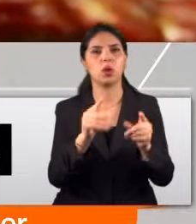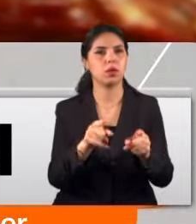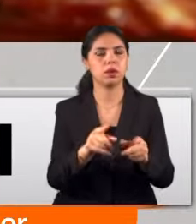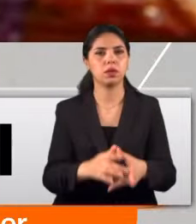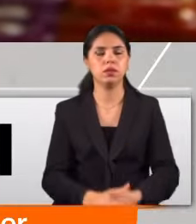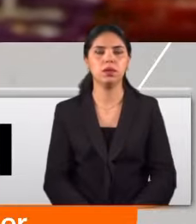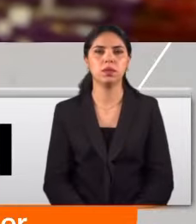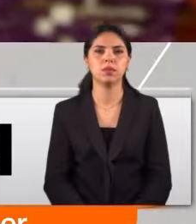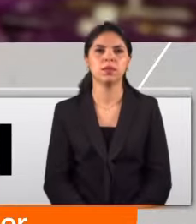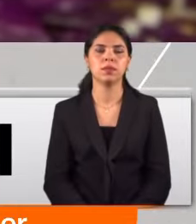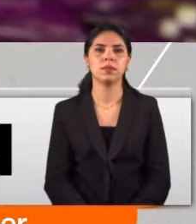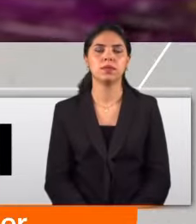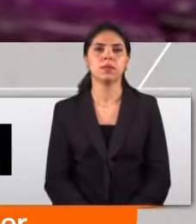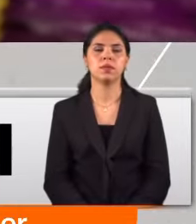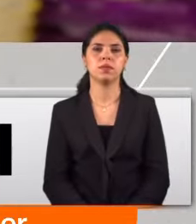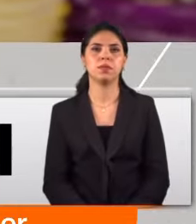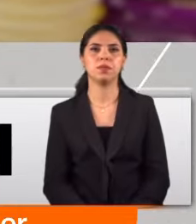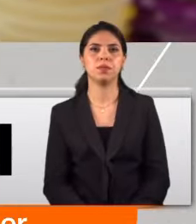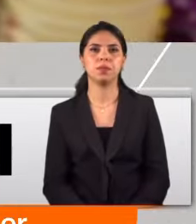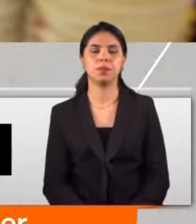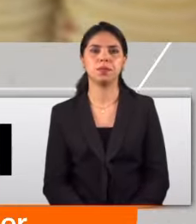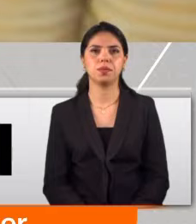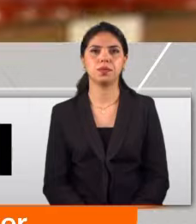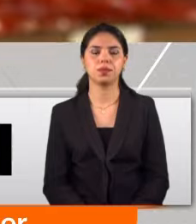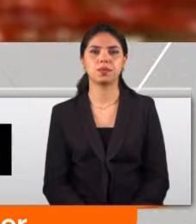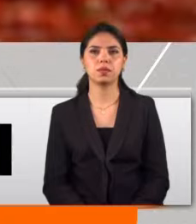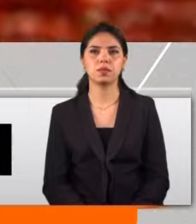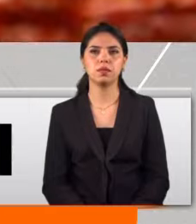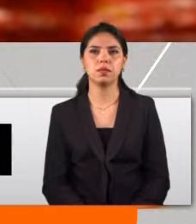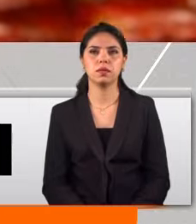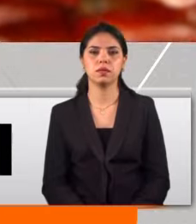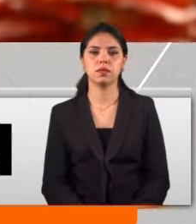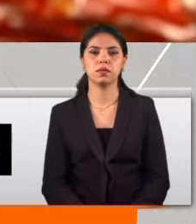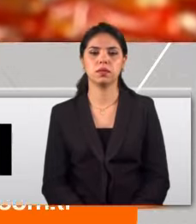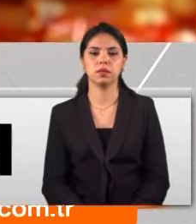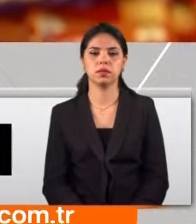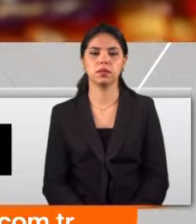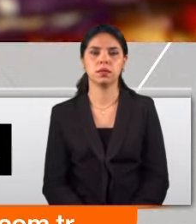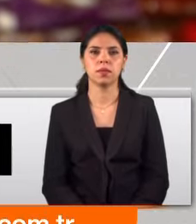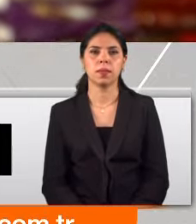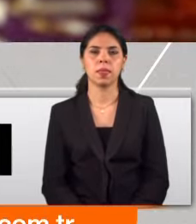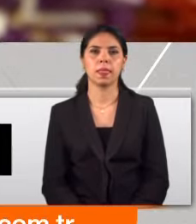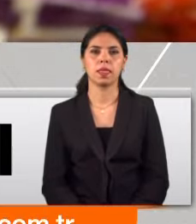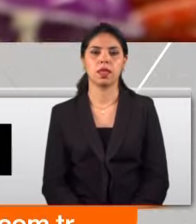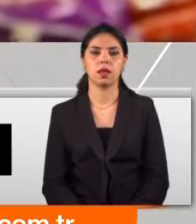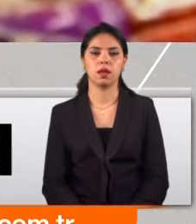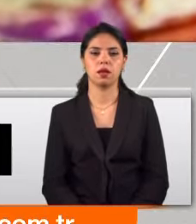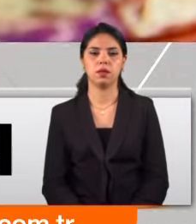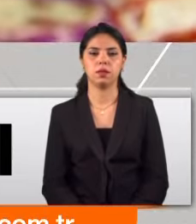amansız bir mücadele yapacağız. Mutlaka bu işe tevessül edenler